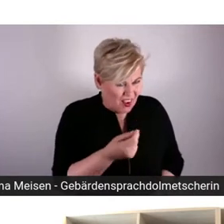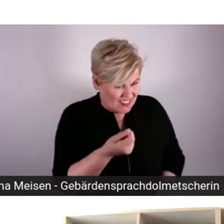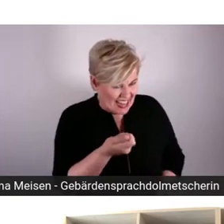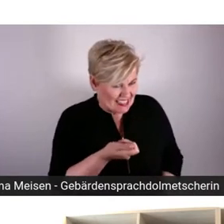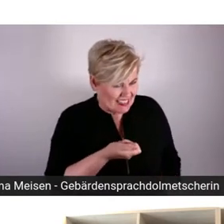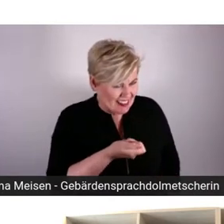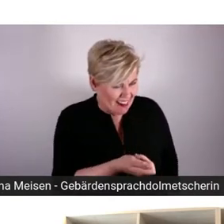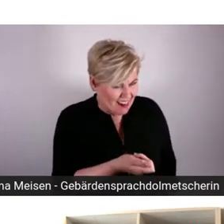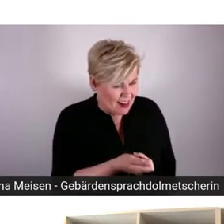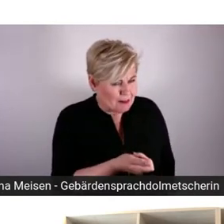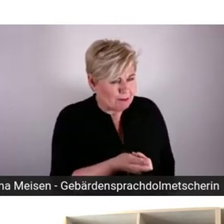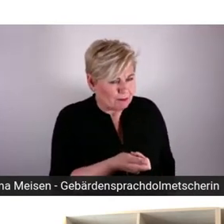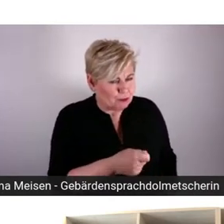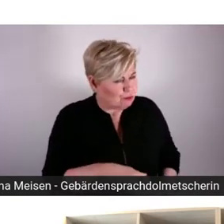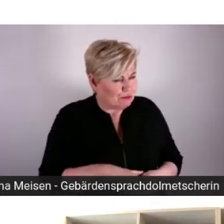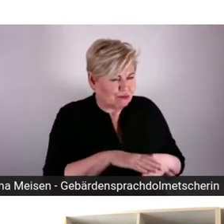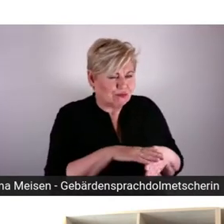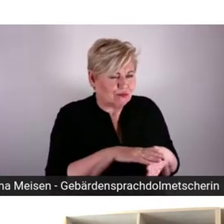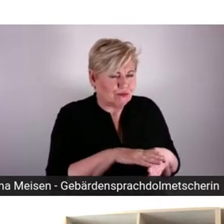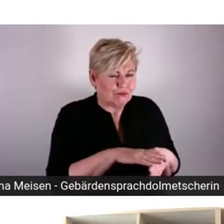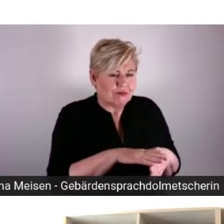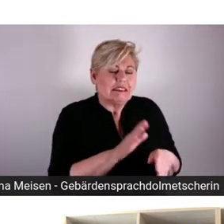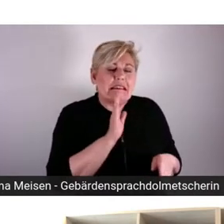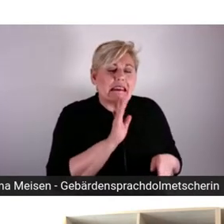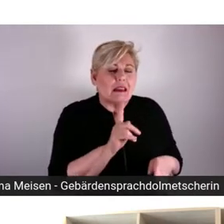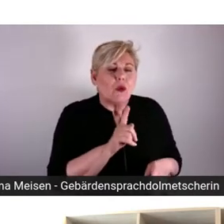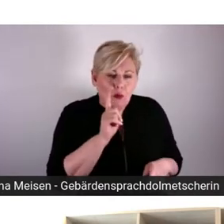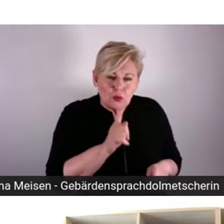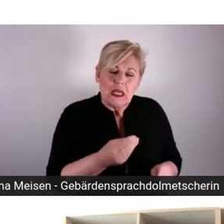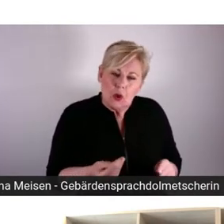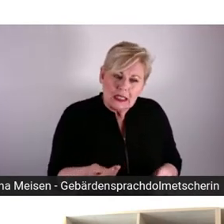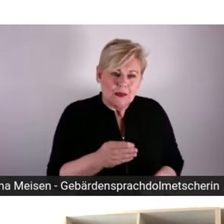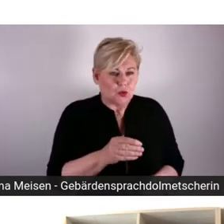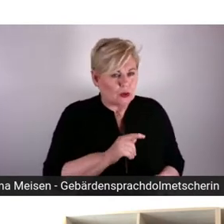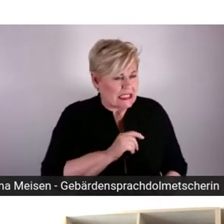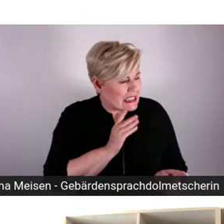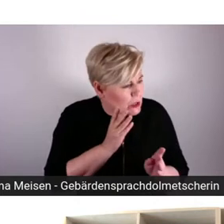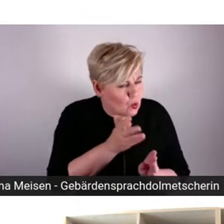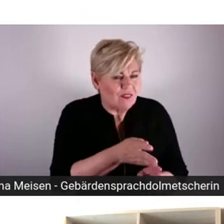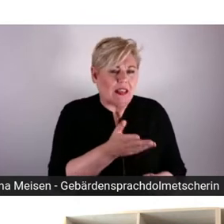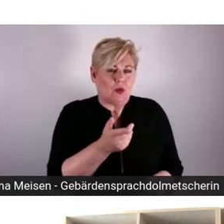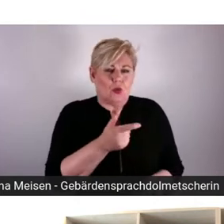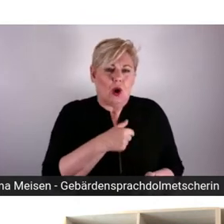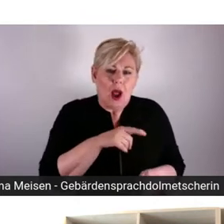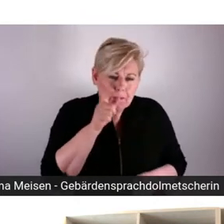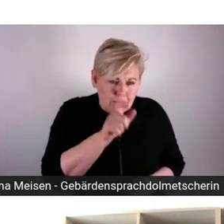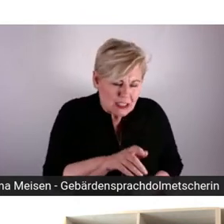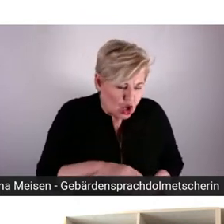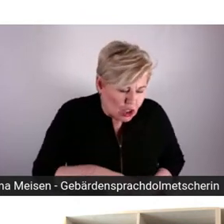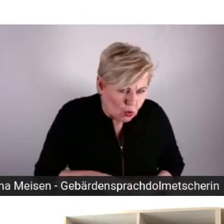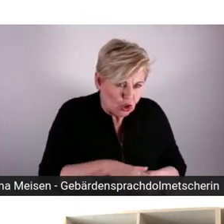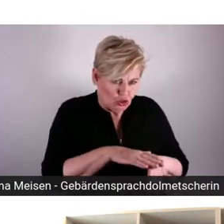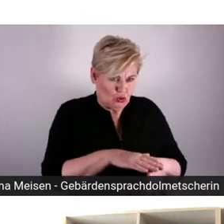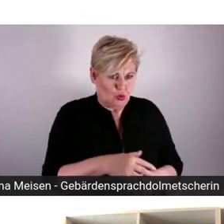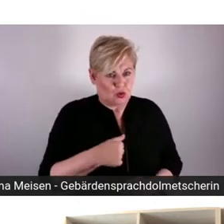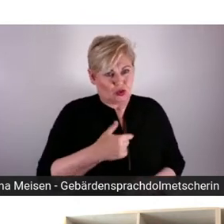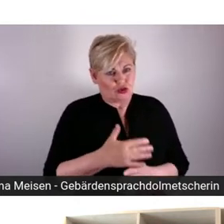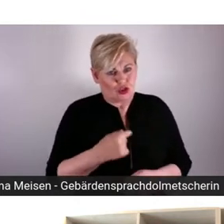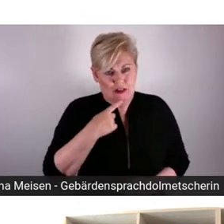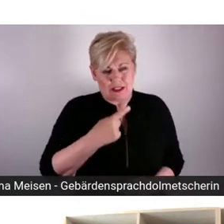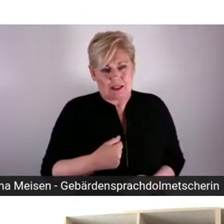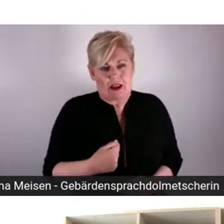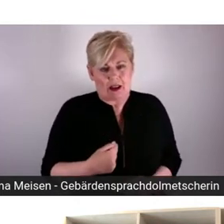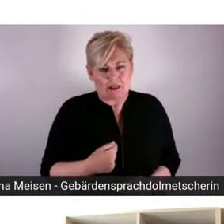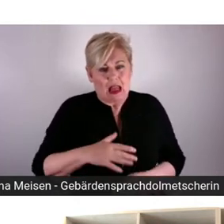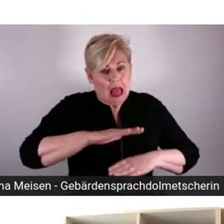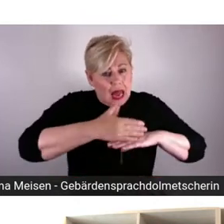Leistungen zu unterstützen, sondern tatsächlich auch durch Zuwendung und persönliche Unterstützung. Und das haben wir zum Beispiel gesagt, das Problem der